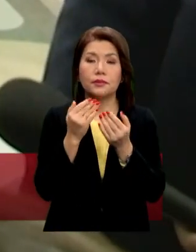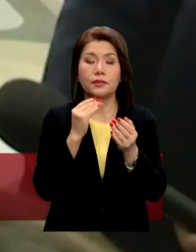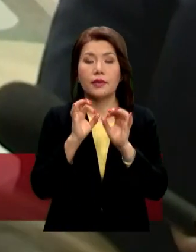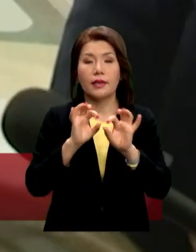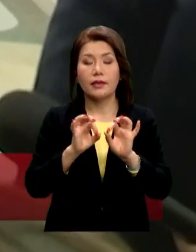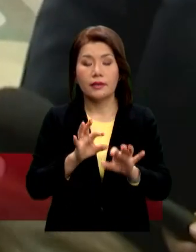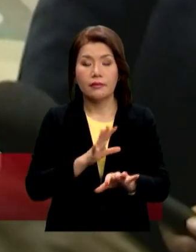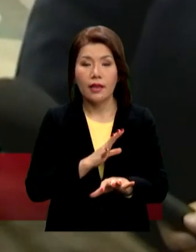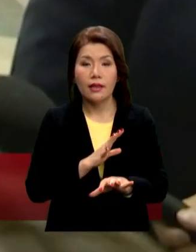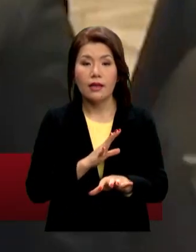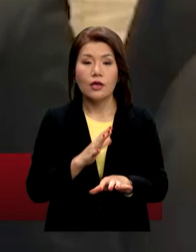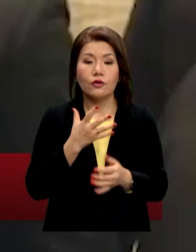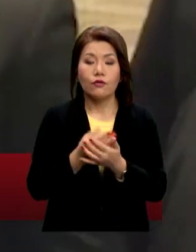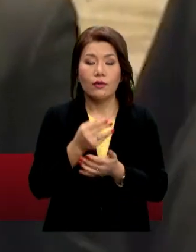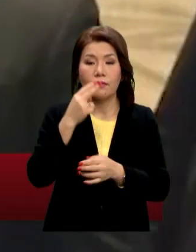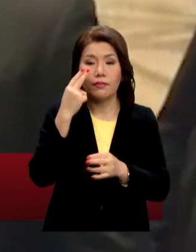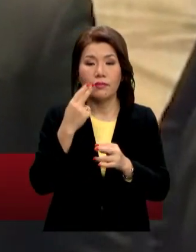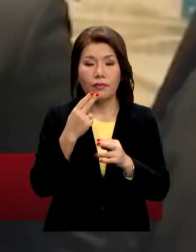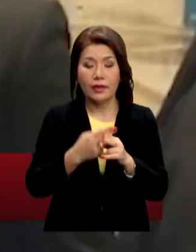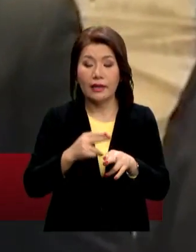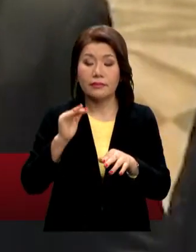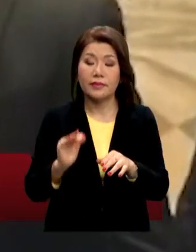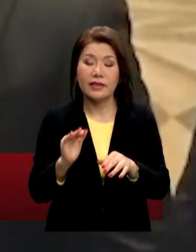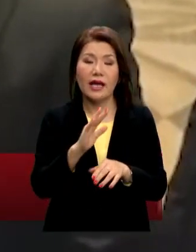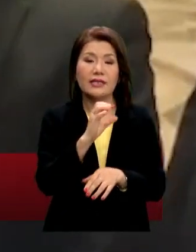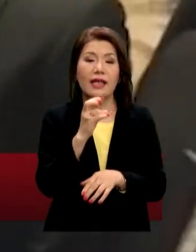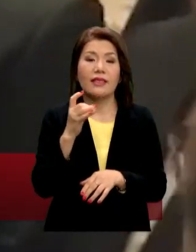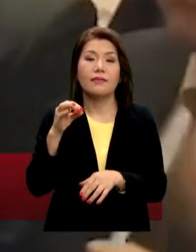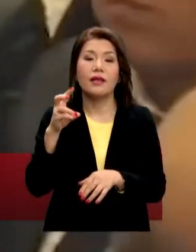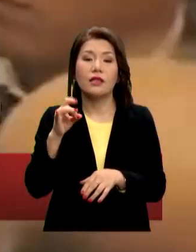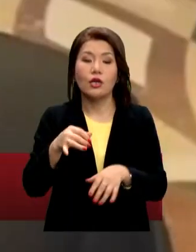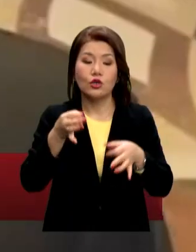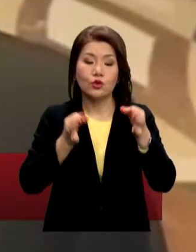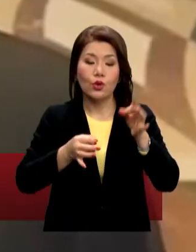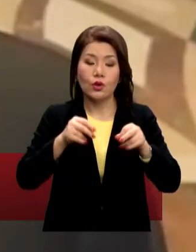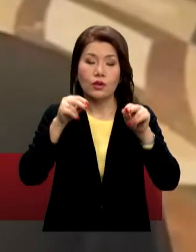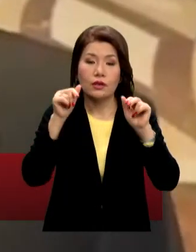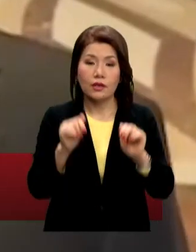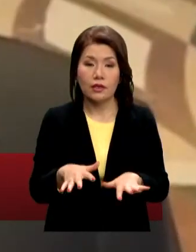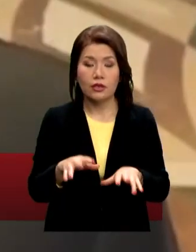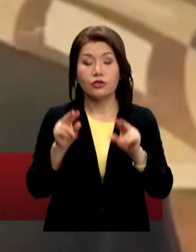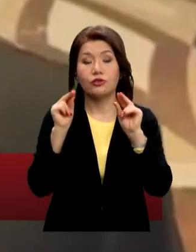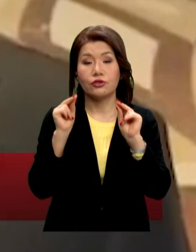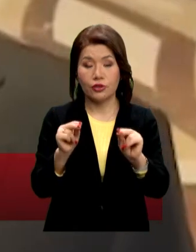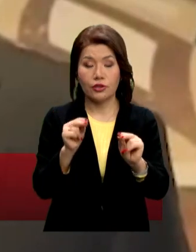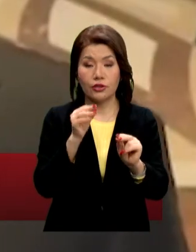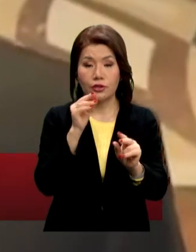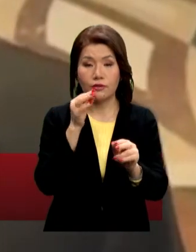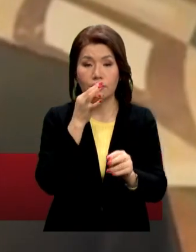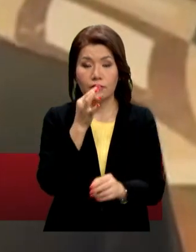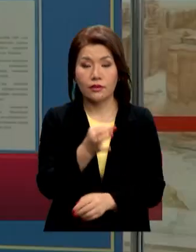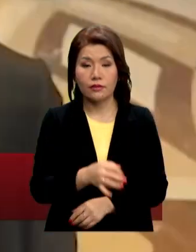тілдесті. Немере інісі Қайрат Сатыбалдының ісіне қатысты сот шешімін әділ деп бағалады.